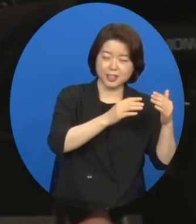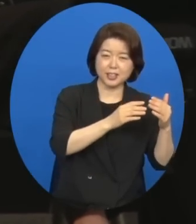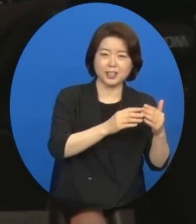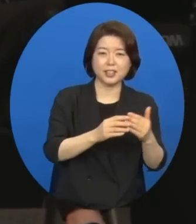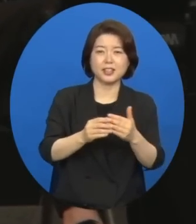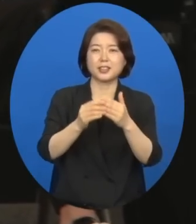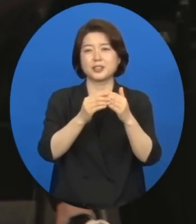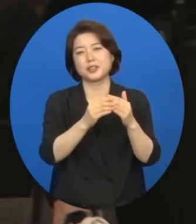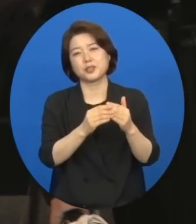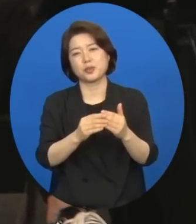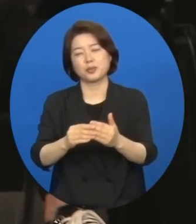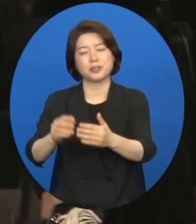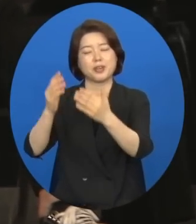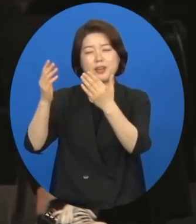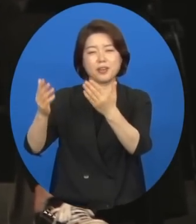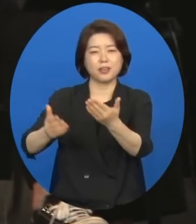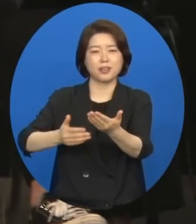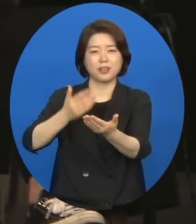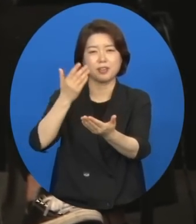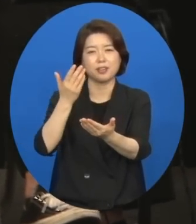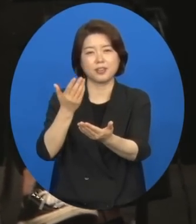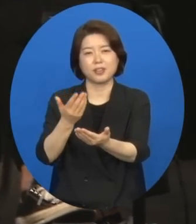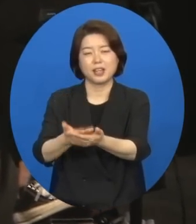나를 끄소서.